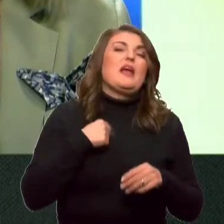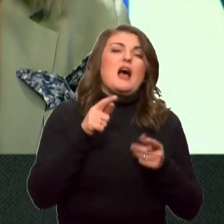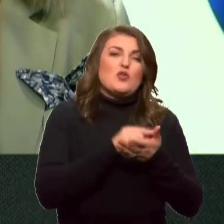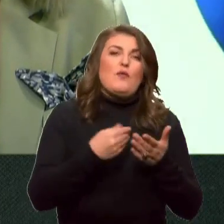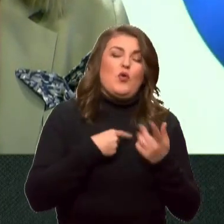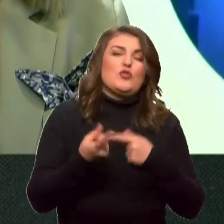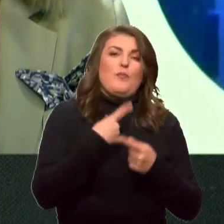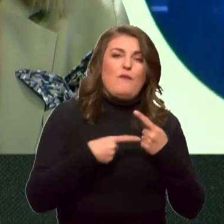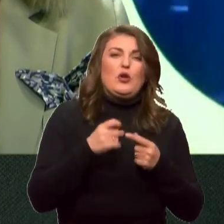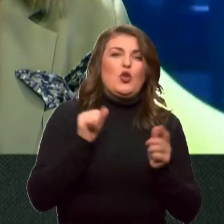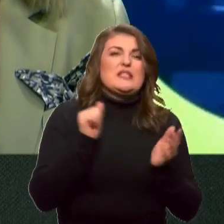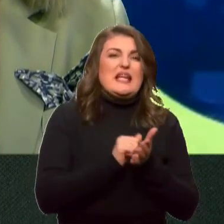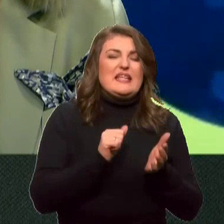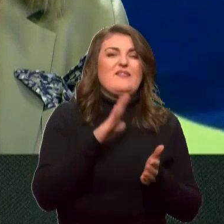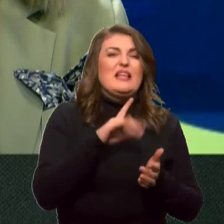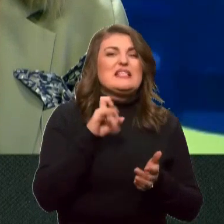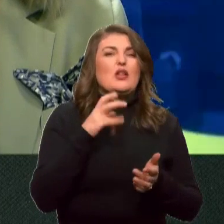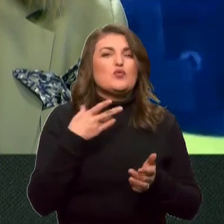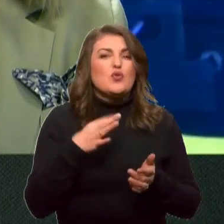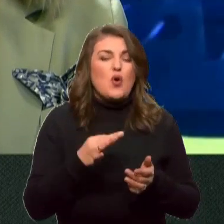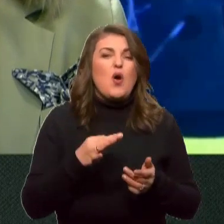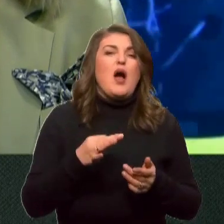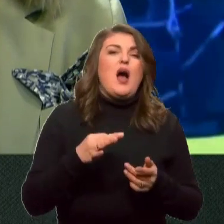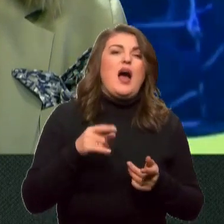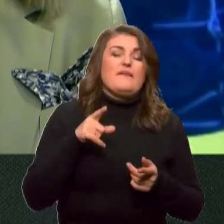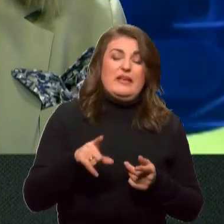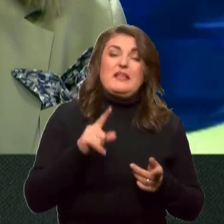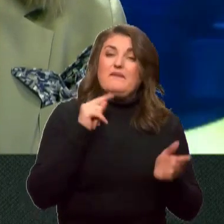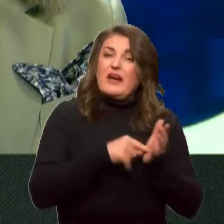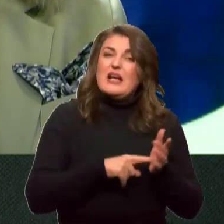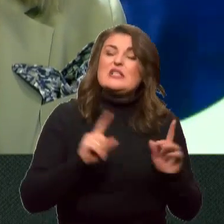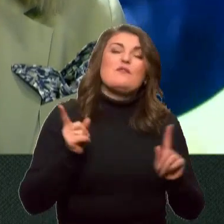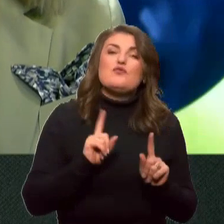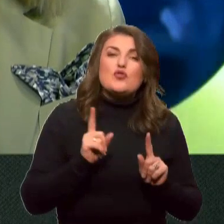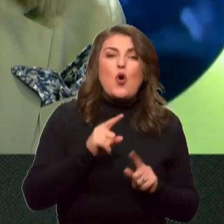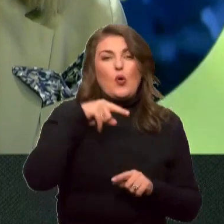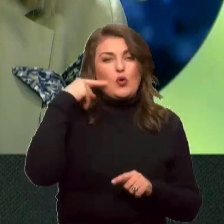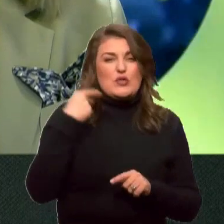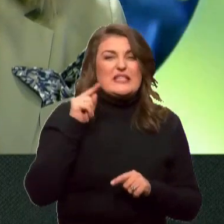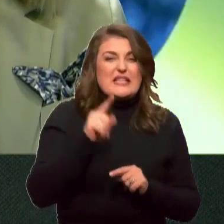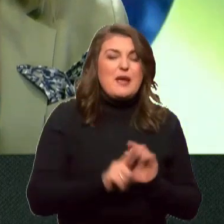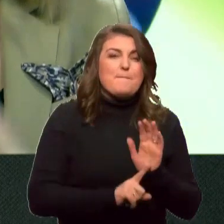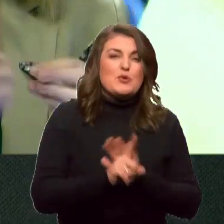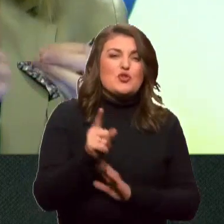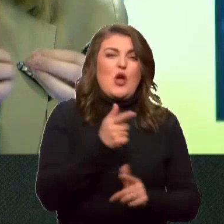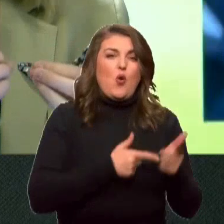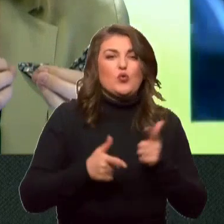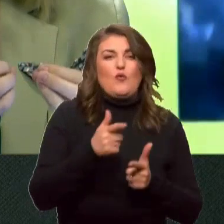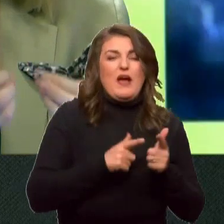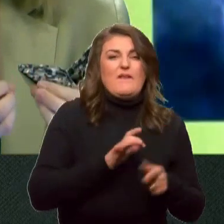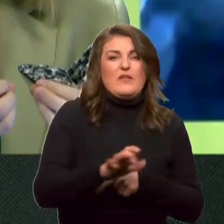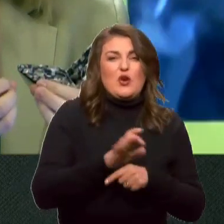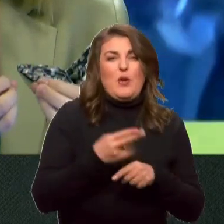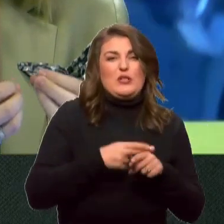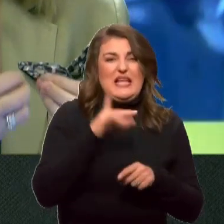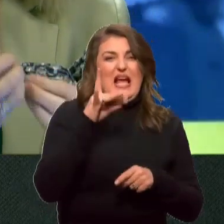хочу повернутися до статті Валерія Залужного для The Economist. Він там вказував про те, що Росія починала готувати, виробляти